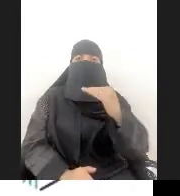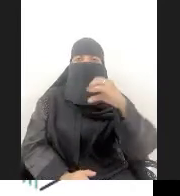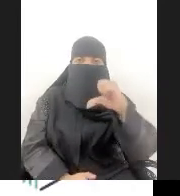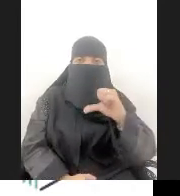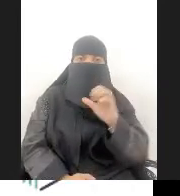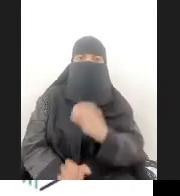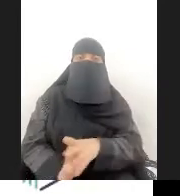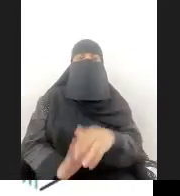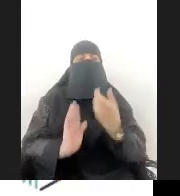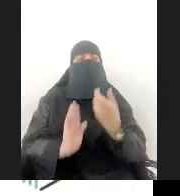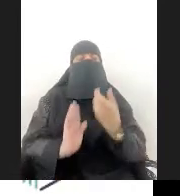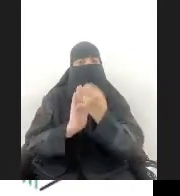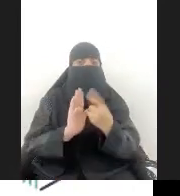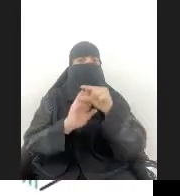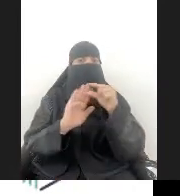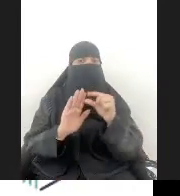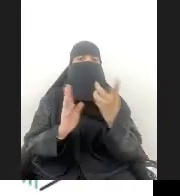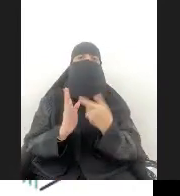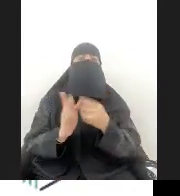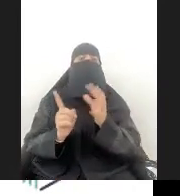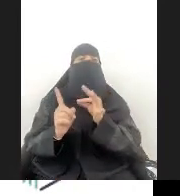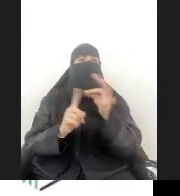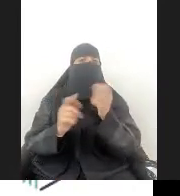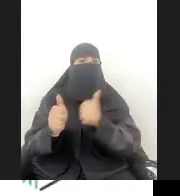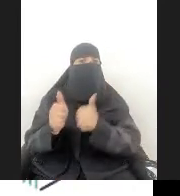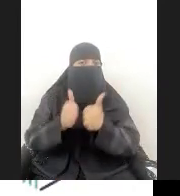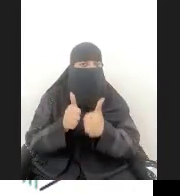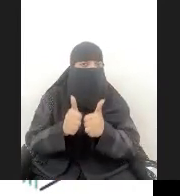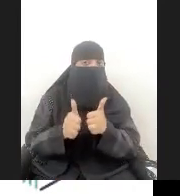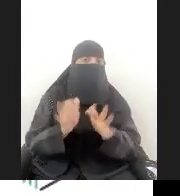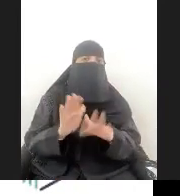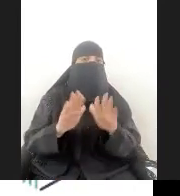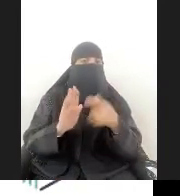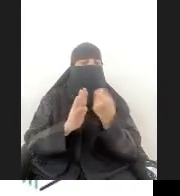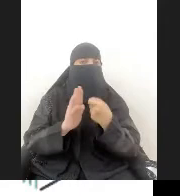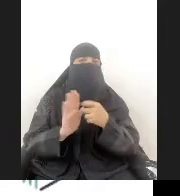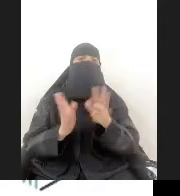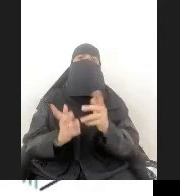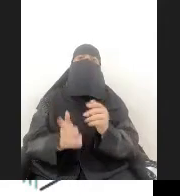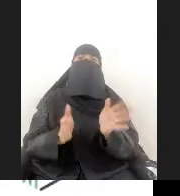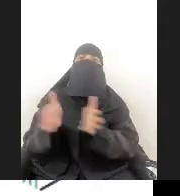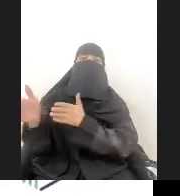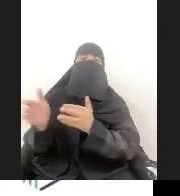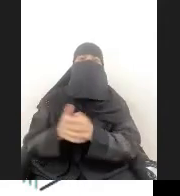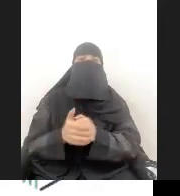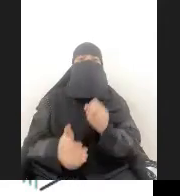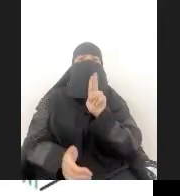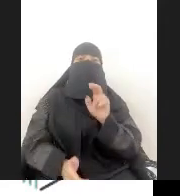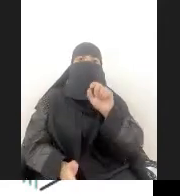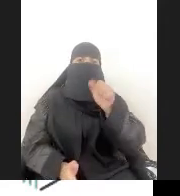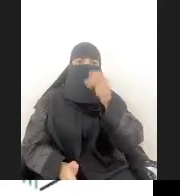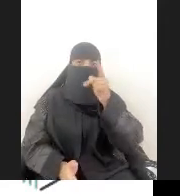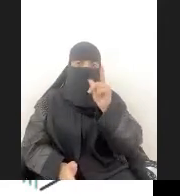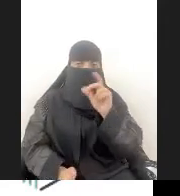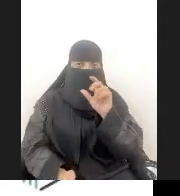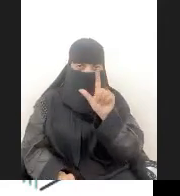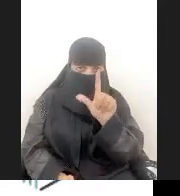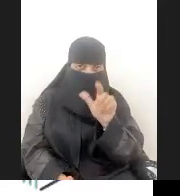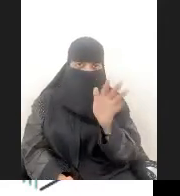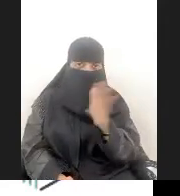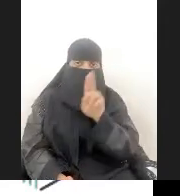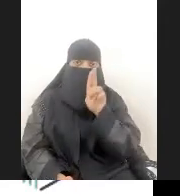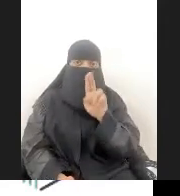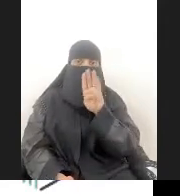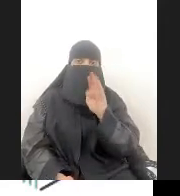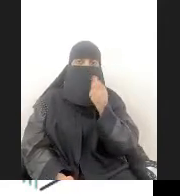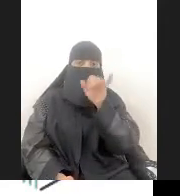كتبنا أساليب التقييم، أو موضوع في التفاضل والتكامل في المرحلة الجامعية، أو موضوع كذلك عند الدكتور حسن في كلية الطب